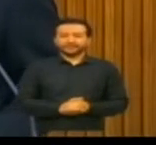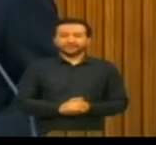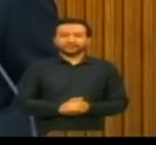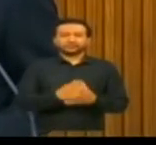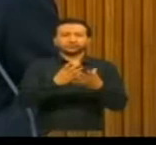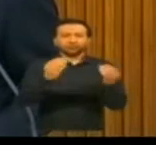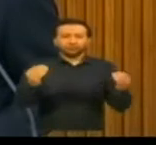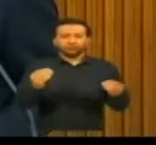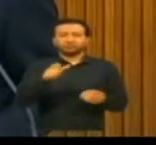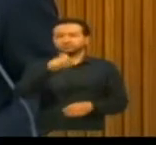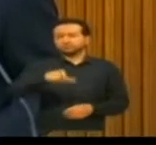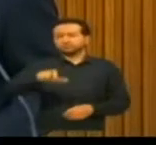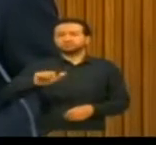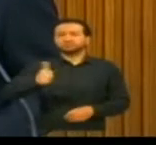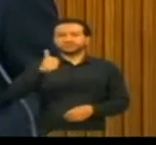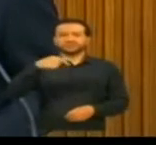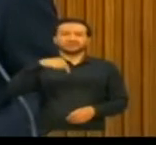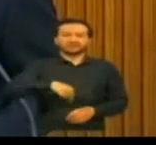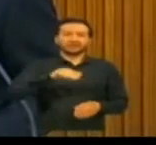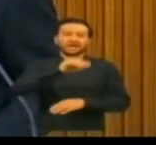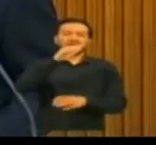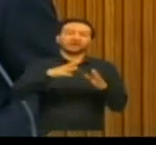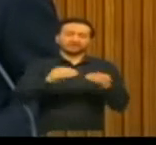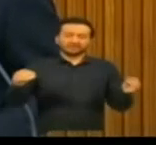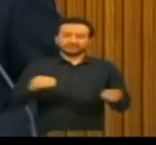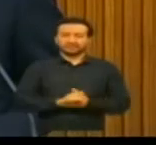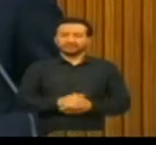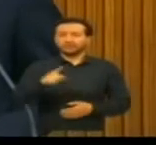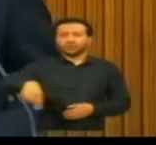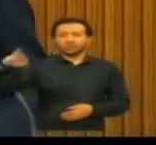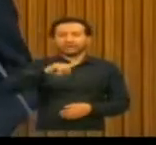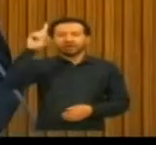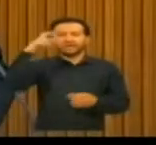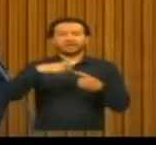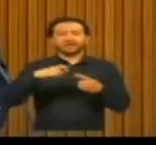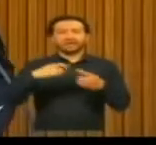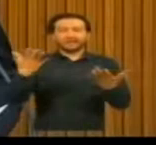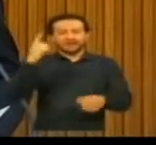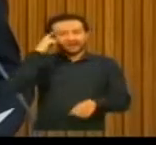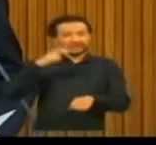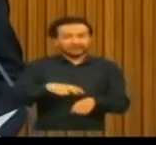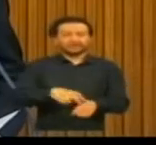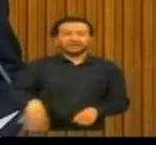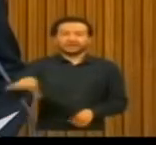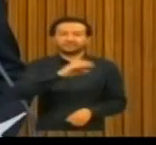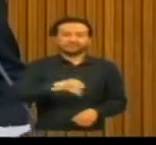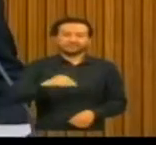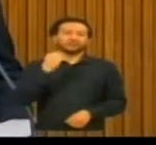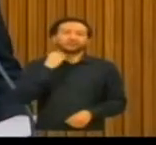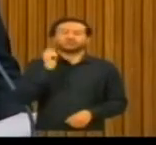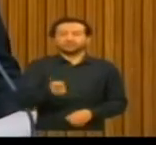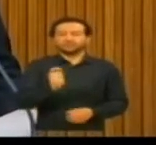çok sayıda saygıdeğer insanı bugün aramızda değil. Onları rahmetle anmak hepimizin boynunun